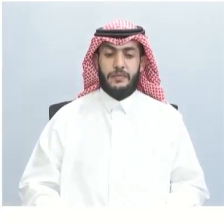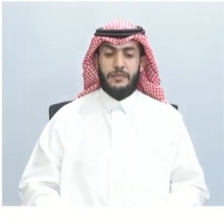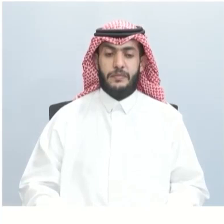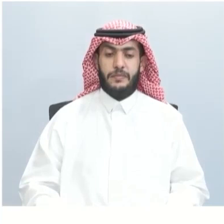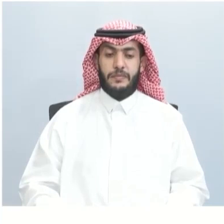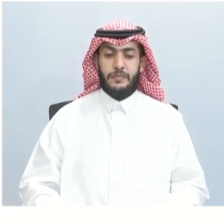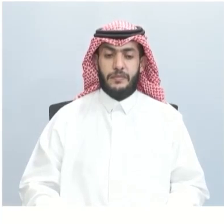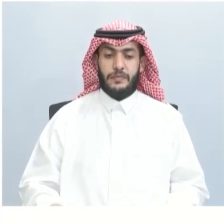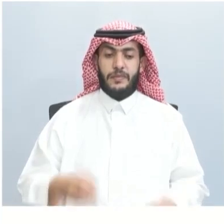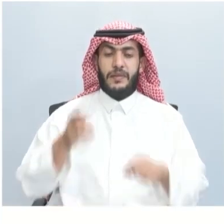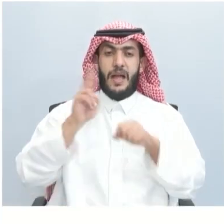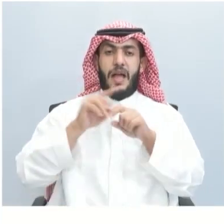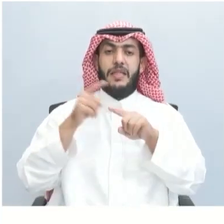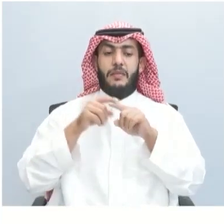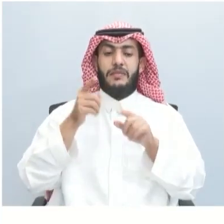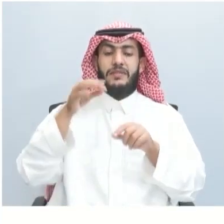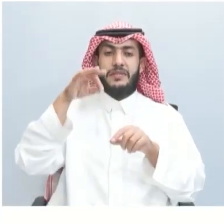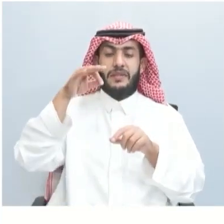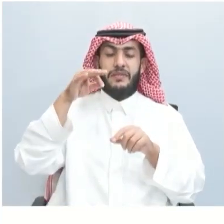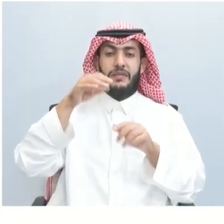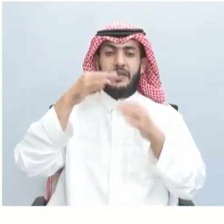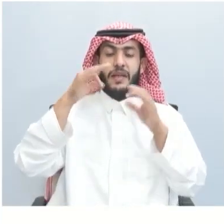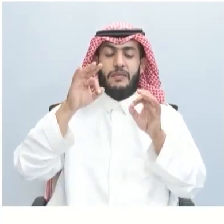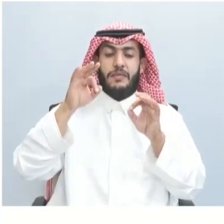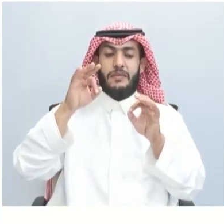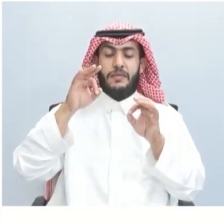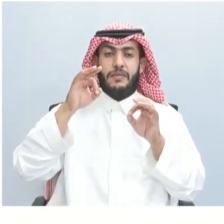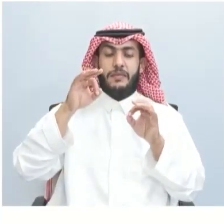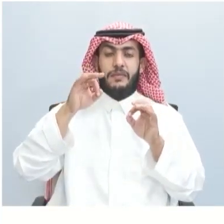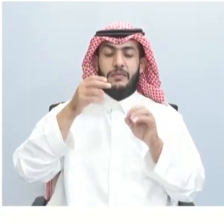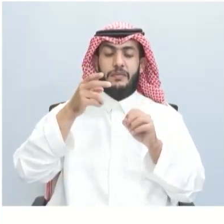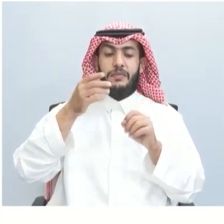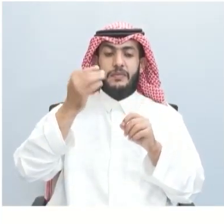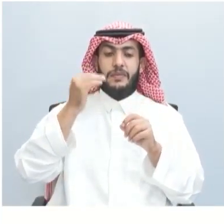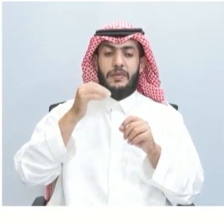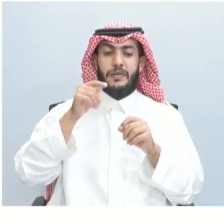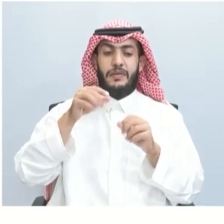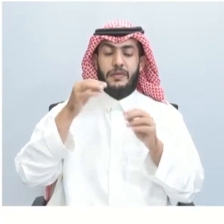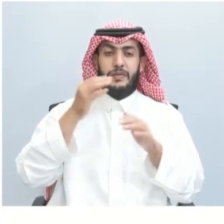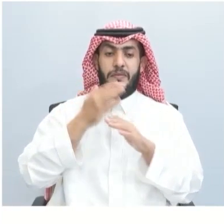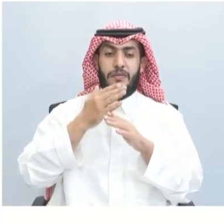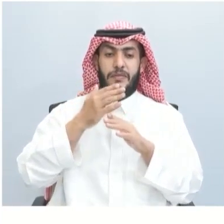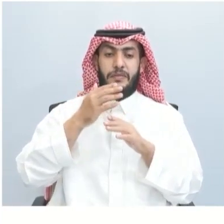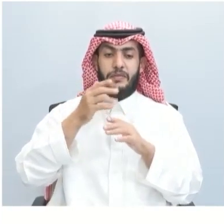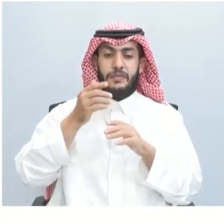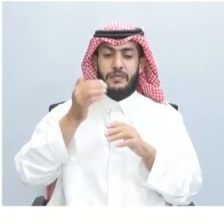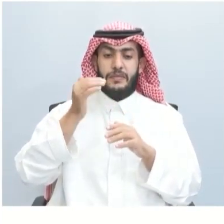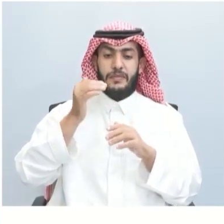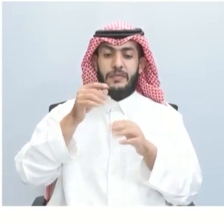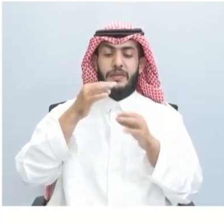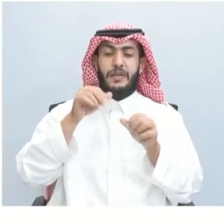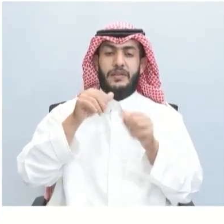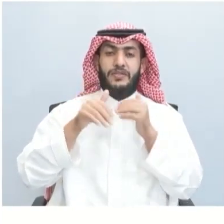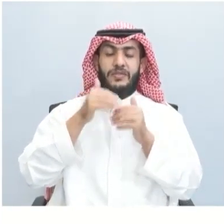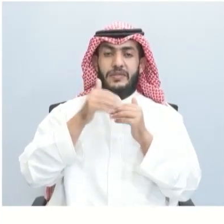العميل اعاده تحميل الصفحه بالكامل هنا يتم اعاده الصفحه بالكامل هنا يتم اعاده الاجزاء